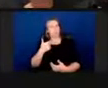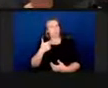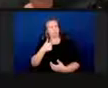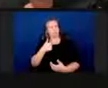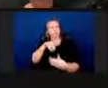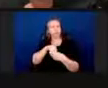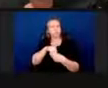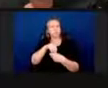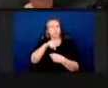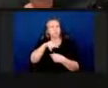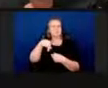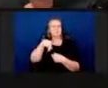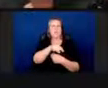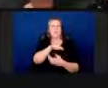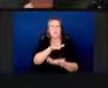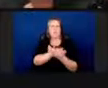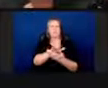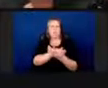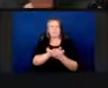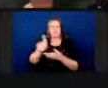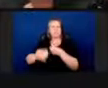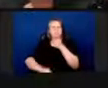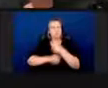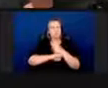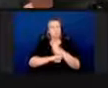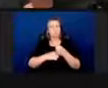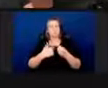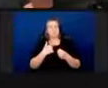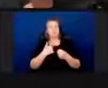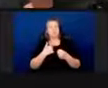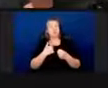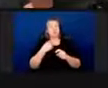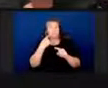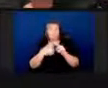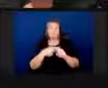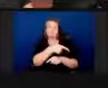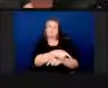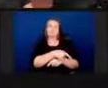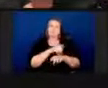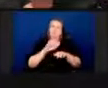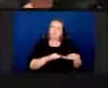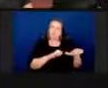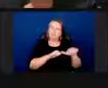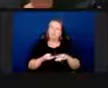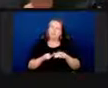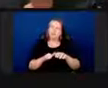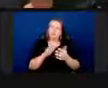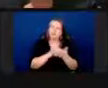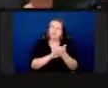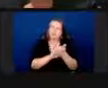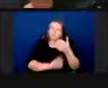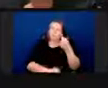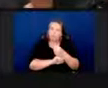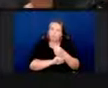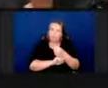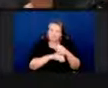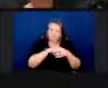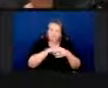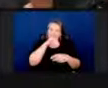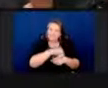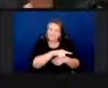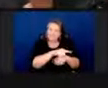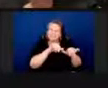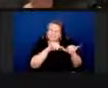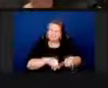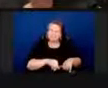المسار، أعضاء في الفريق الذي يدعمهم. وأيضا نحن نضيف الدعم